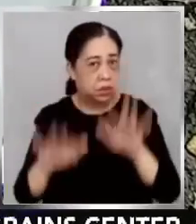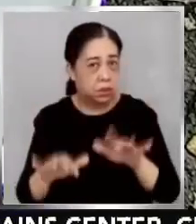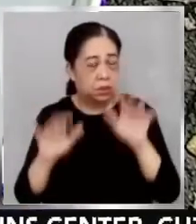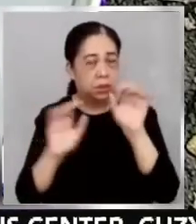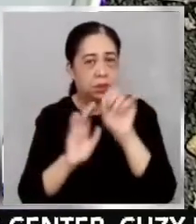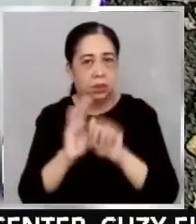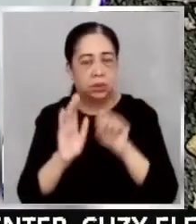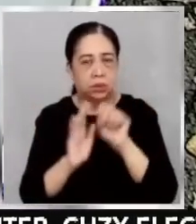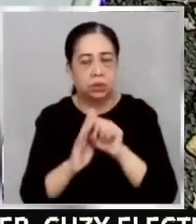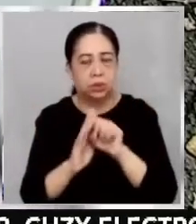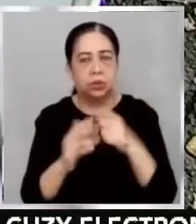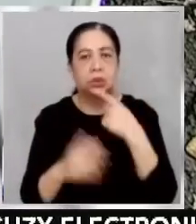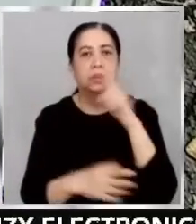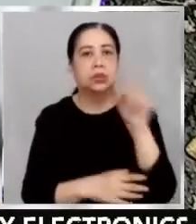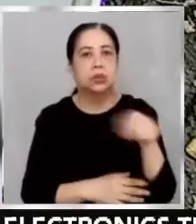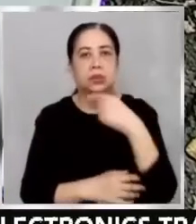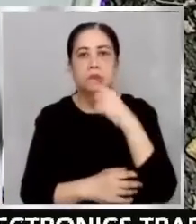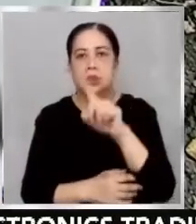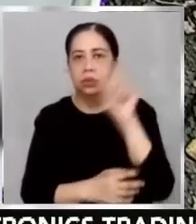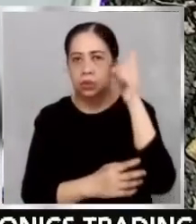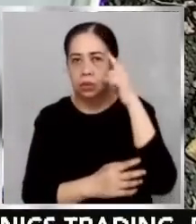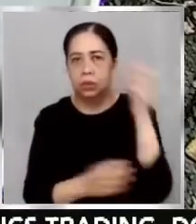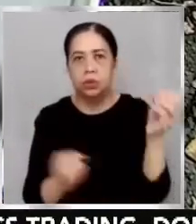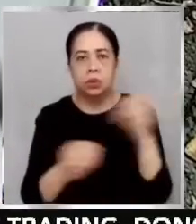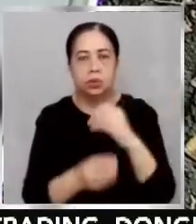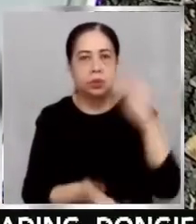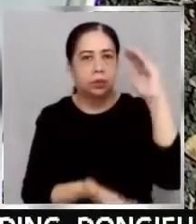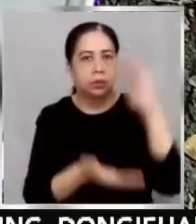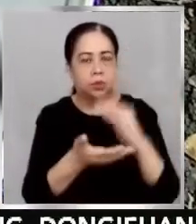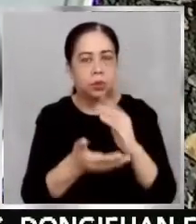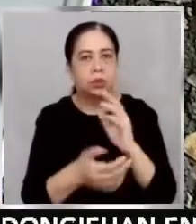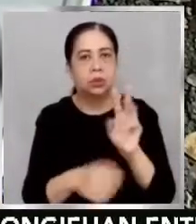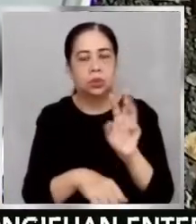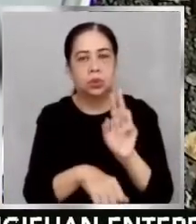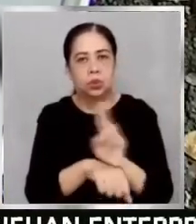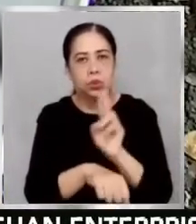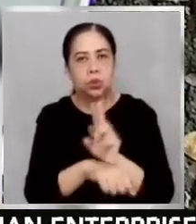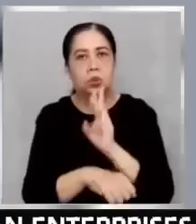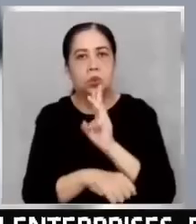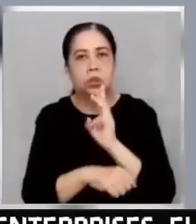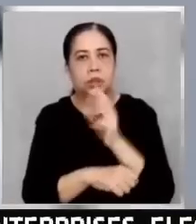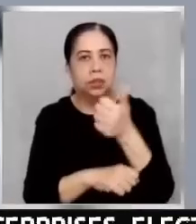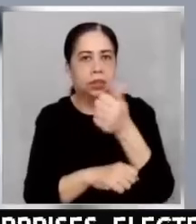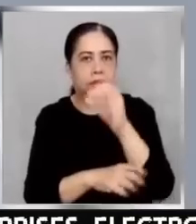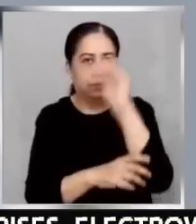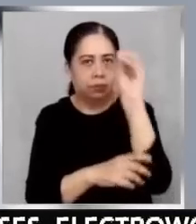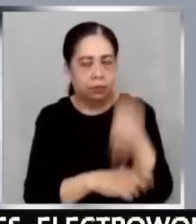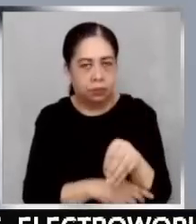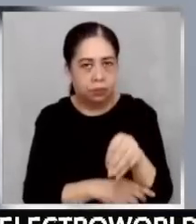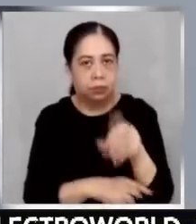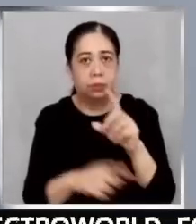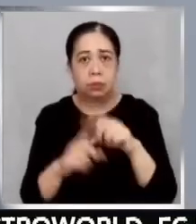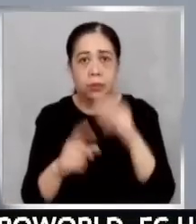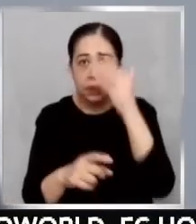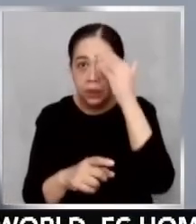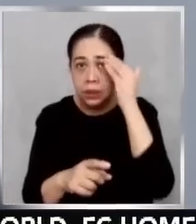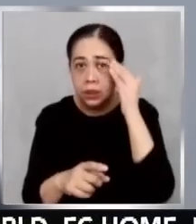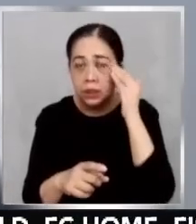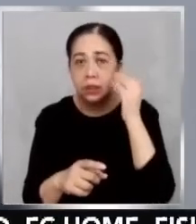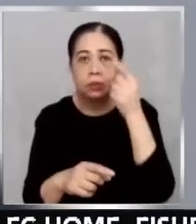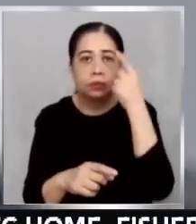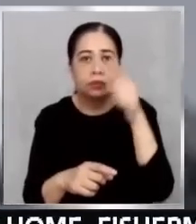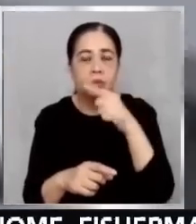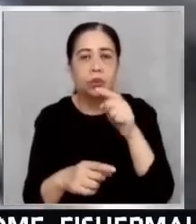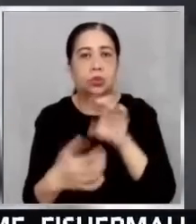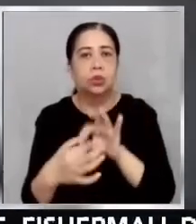Ipinag-utos na sa mga government offices na bawasan ang konsumo ng tubig by 10%. Pero ang pakiusap ay para sa kooperasyon ng